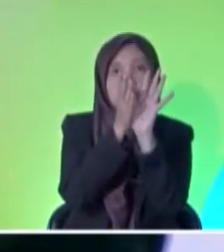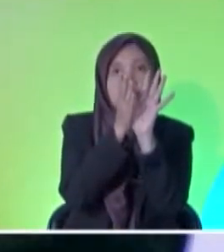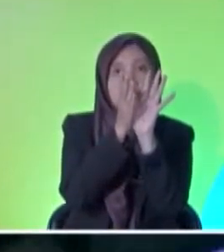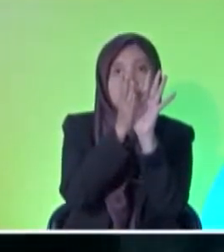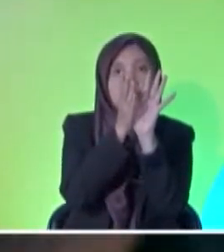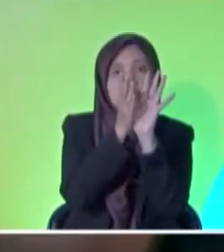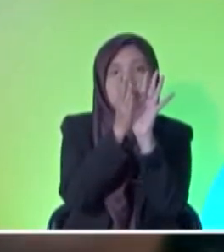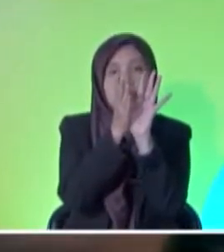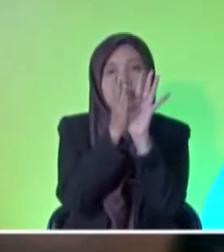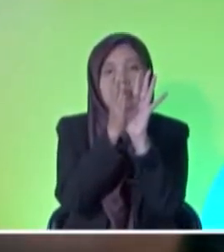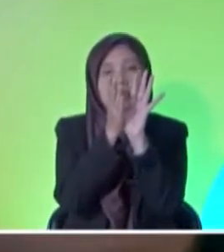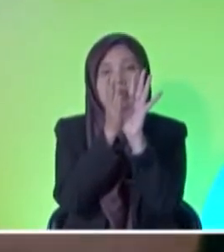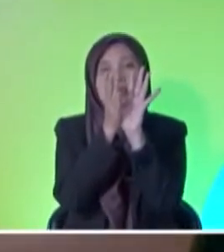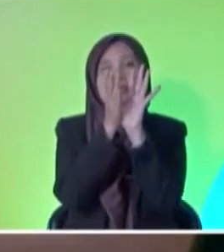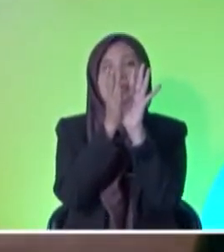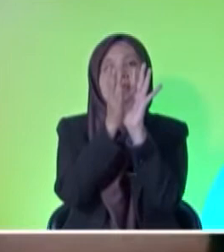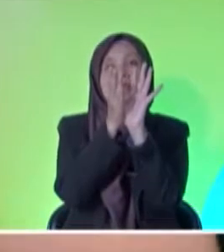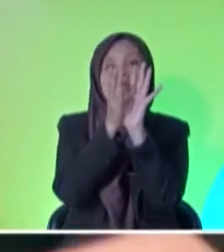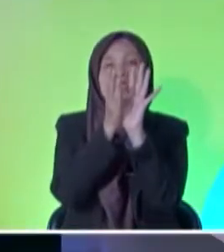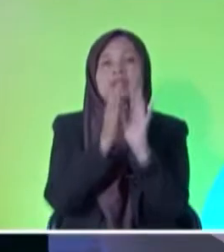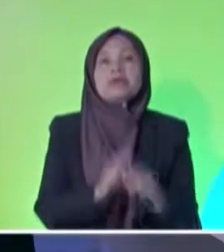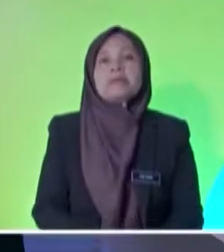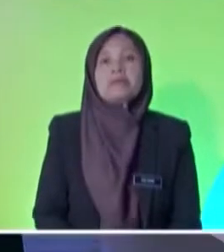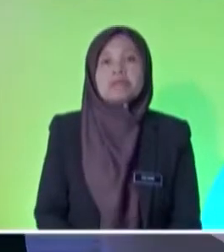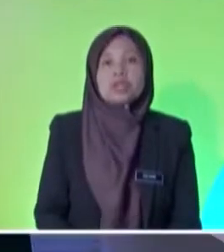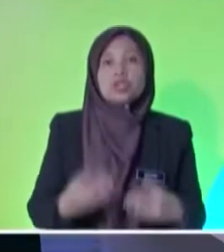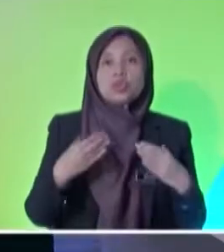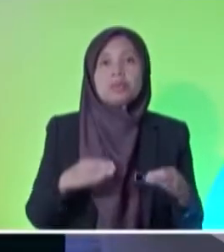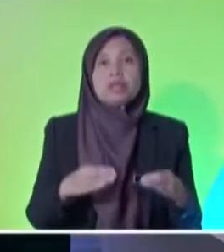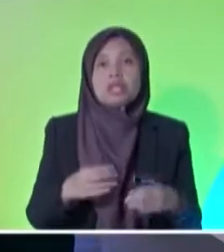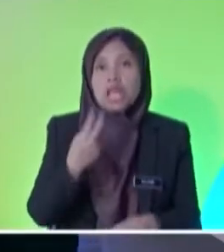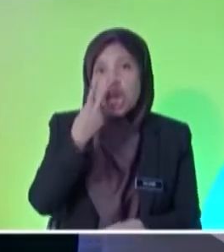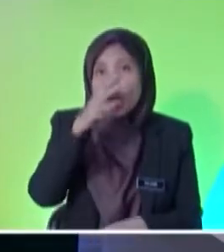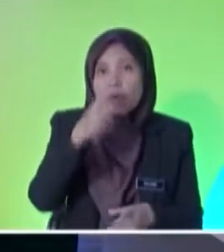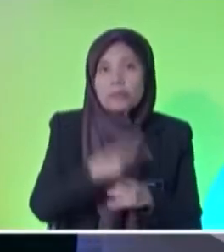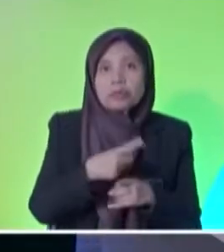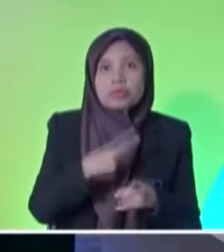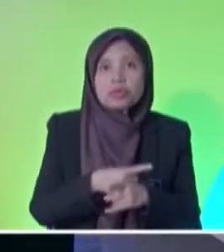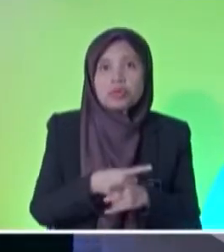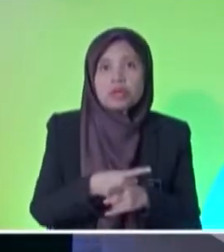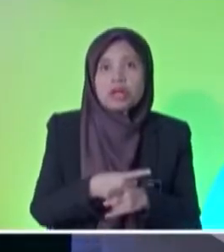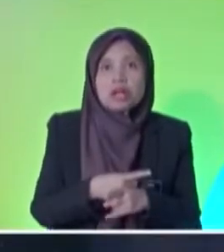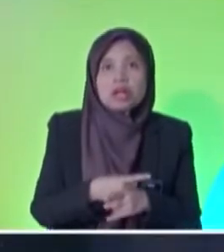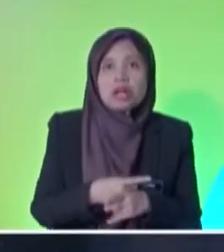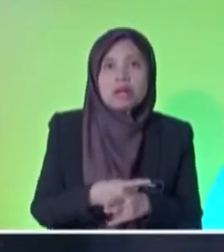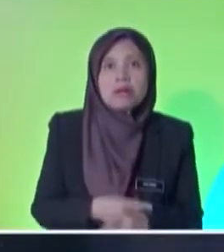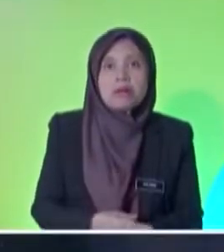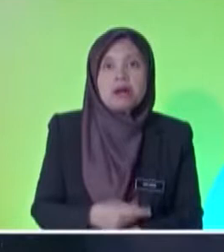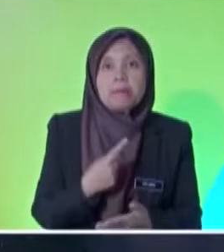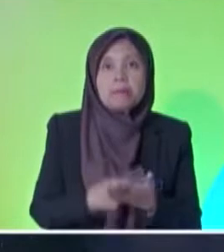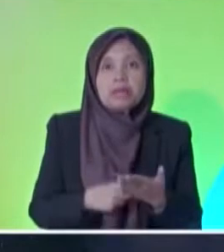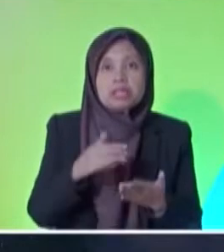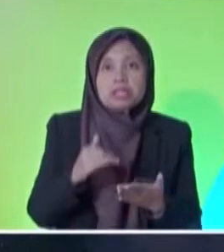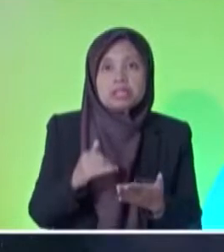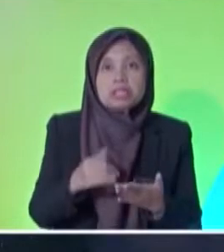kesini Iman tadi sebuah perhatikan Apa masalah yang saya sedang berada di ini ada masa ada semuanya